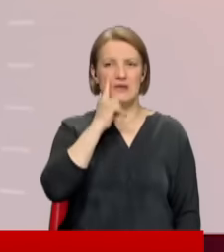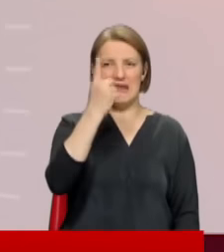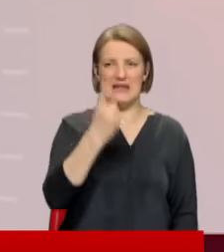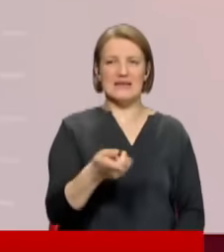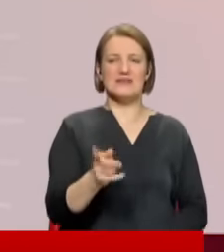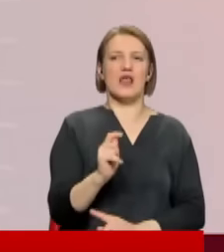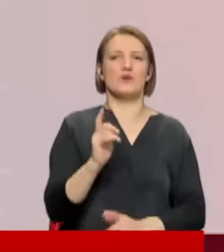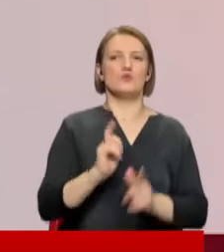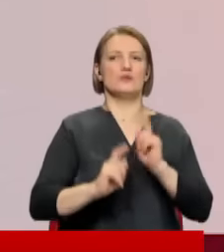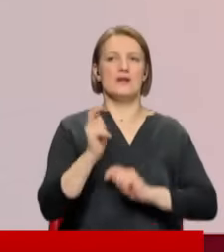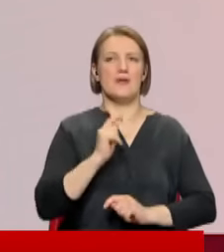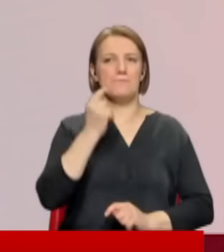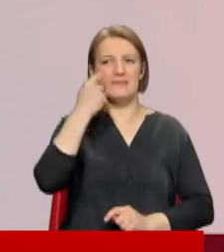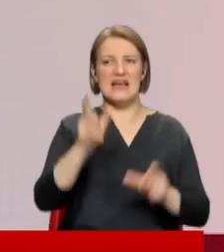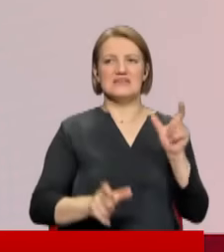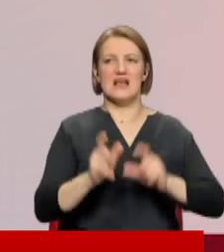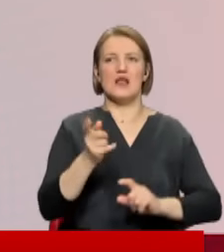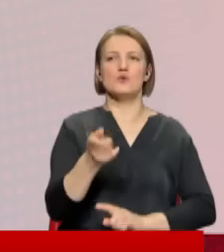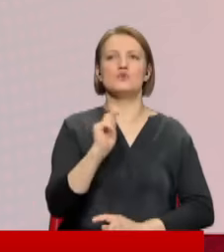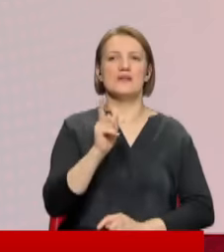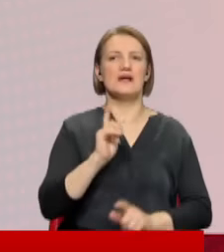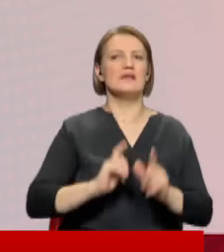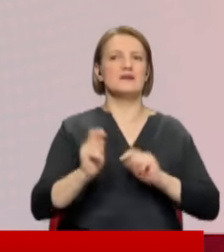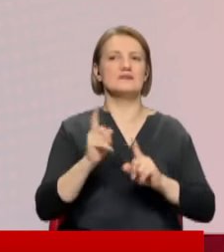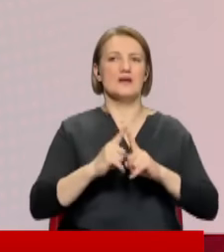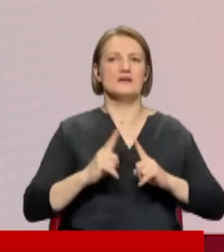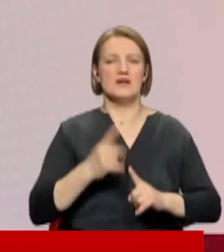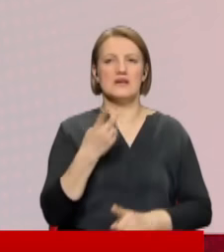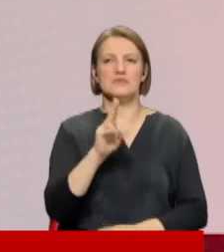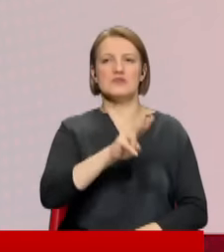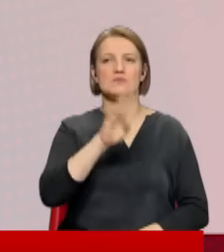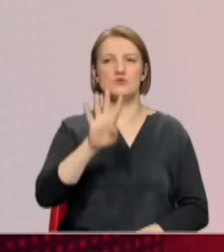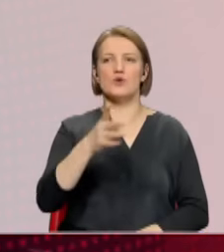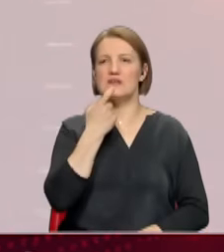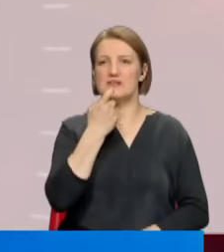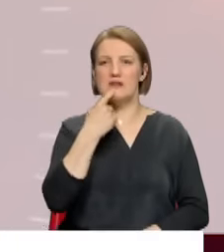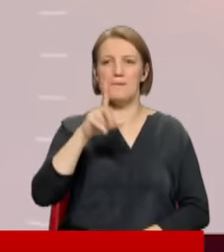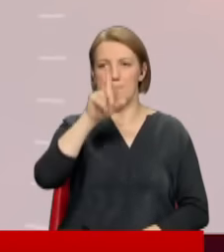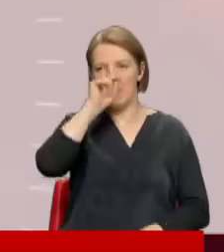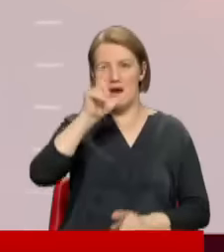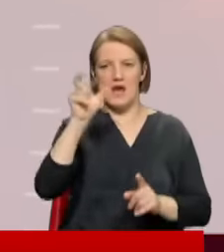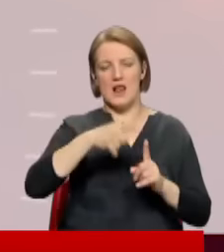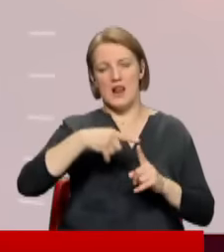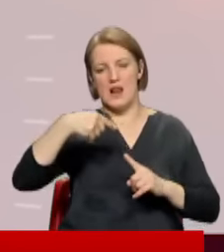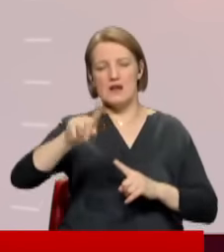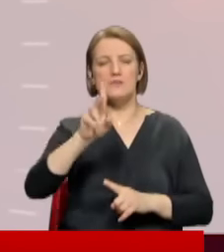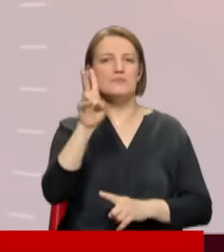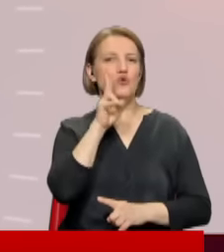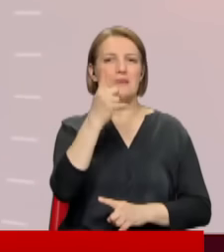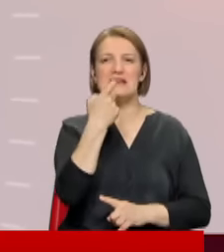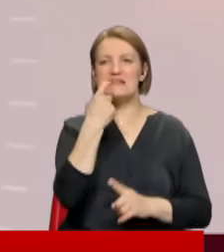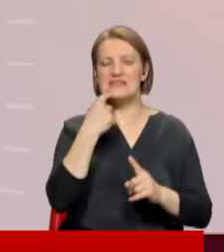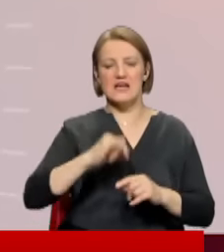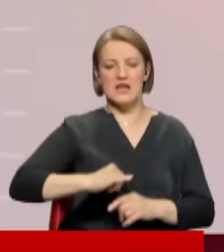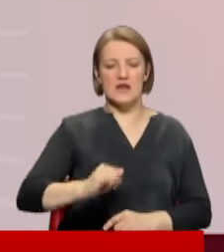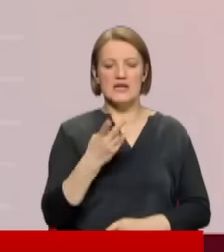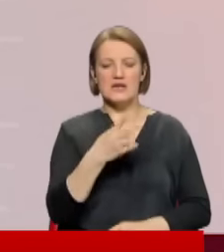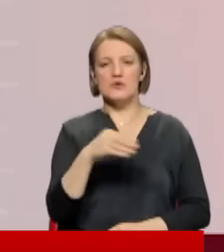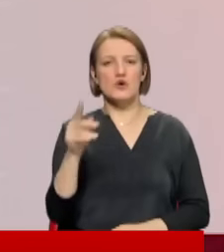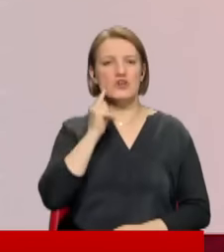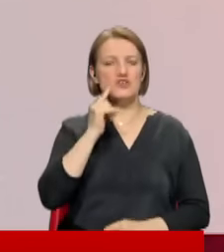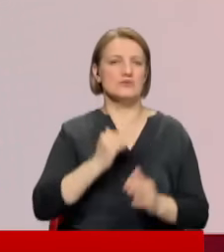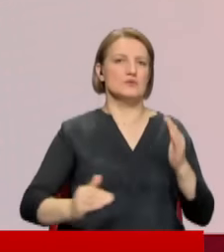kez kredi kullandı. Bireysel kredi kullananların sayısı da 2024 yılının Mart ayı itibarıyla son bir yılda yaklaşık 2 milyon